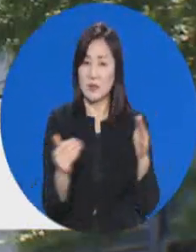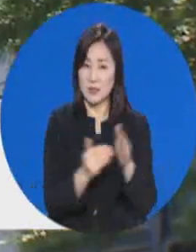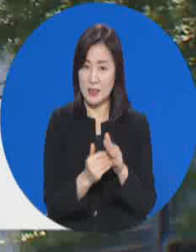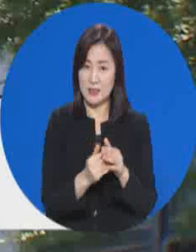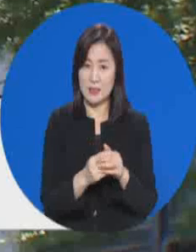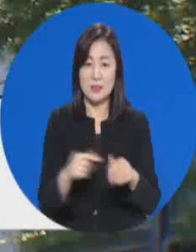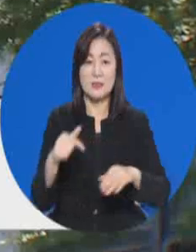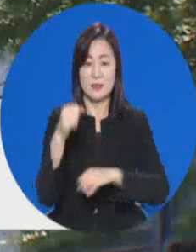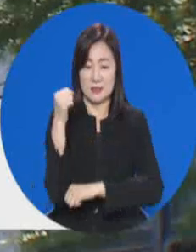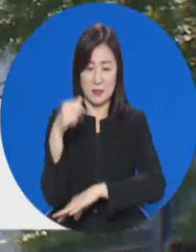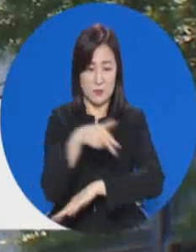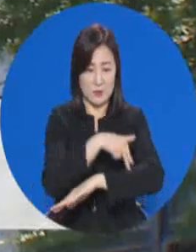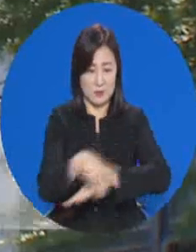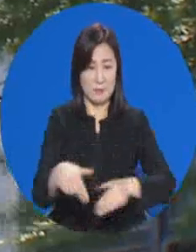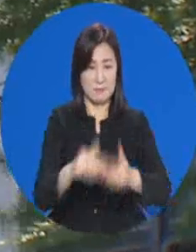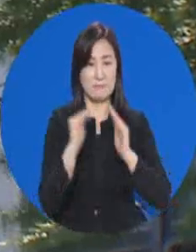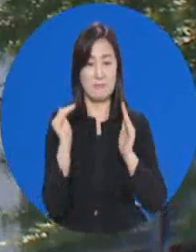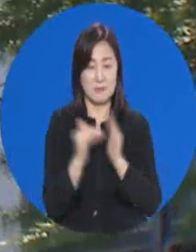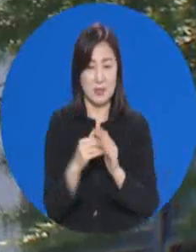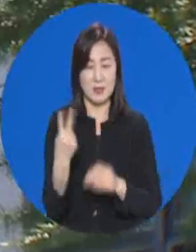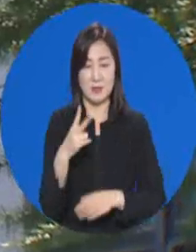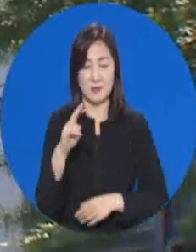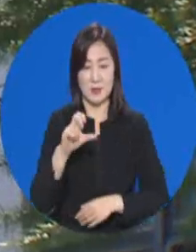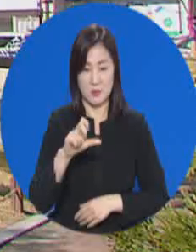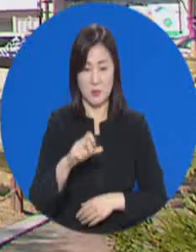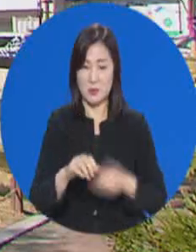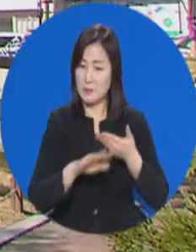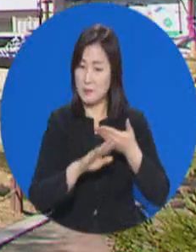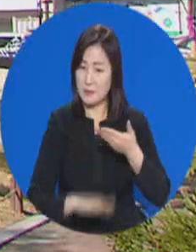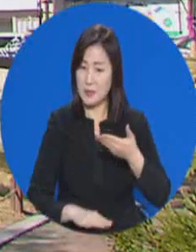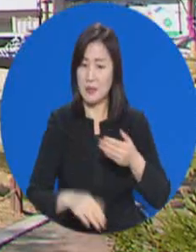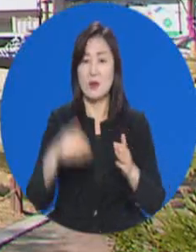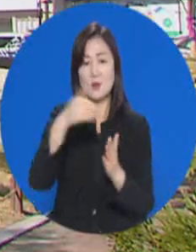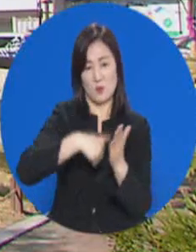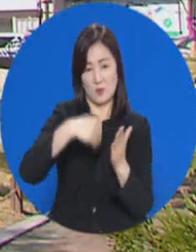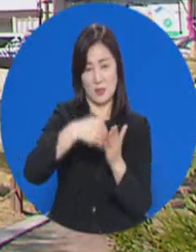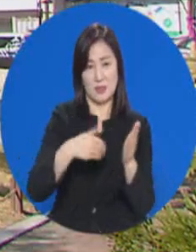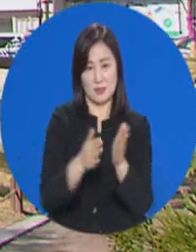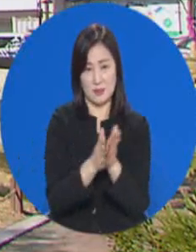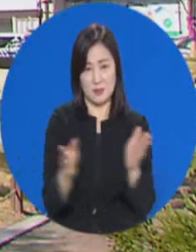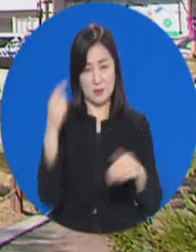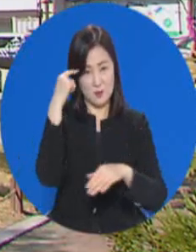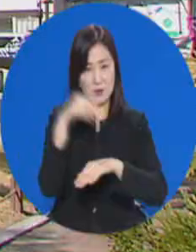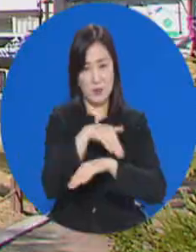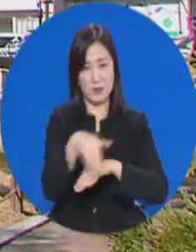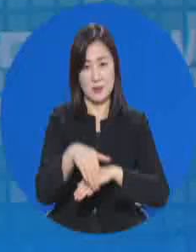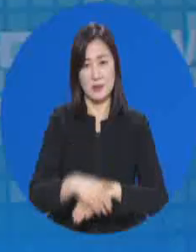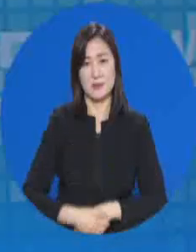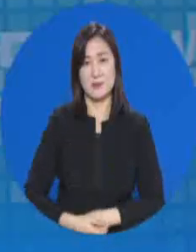기본 실시 설계를 마치고 오는 2022년 하반기 착공에 들어갈 예정입니다.